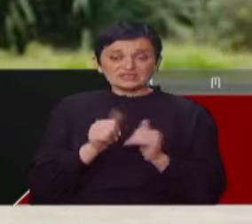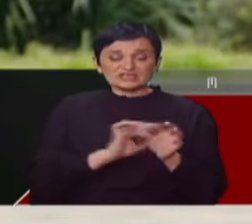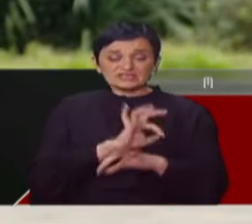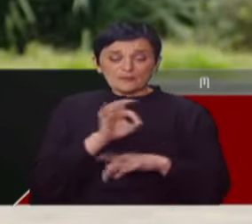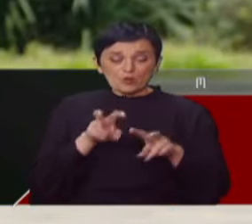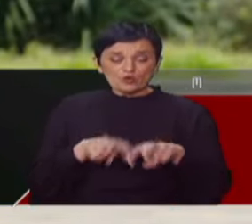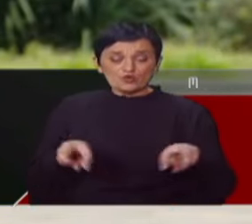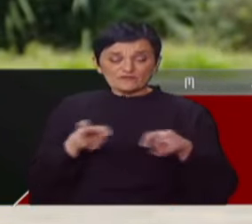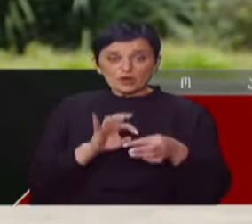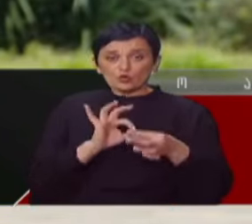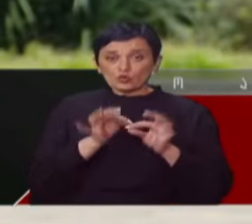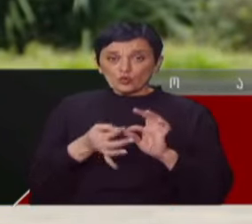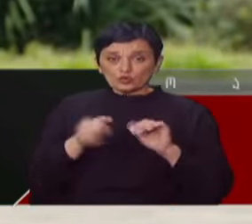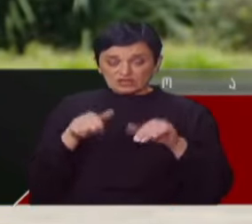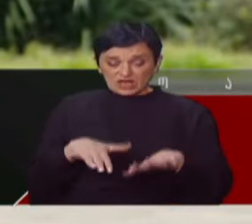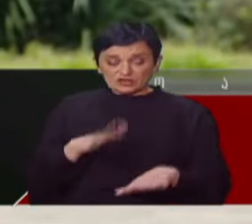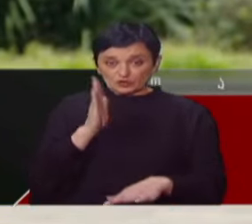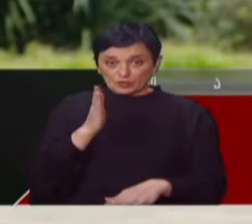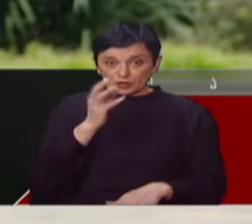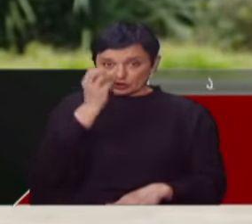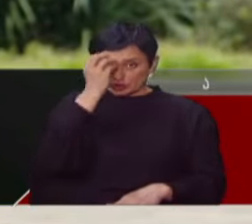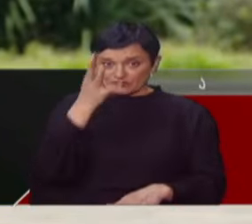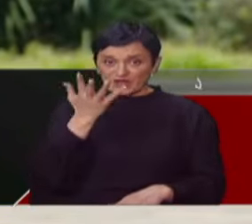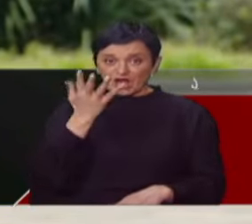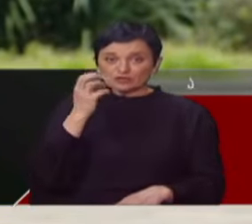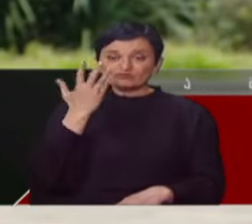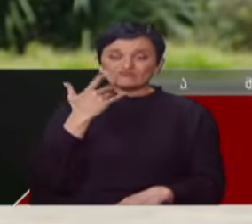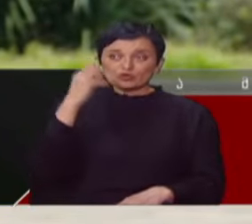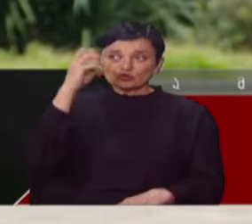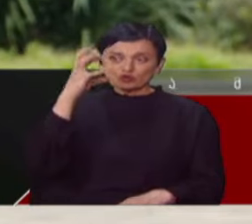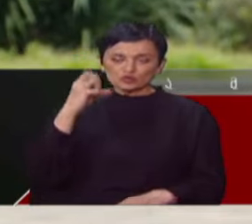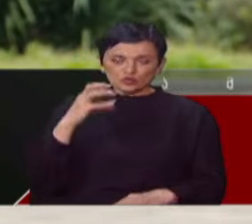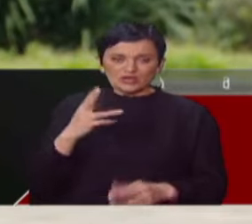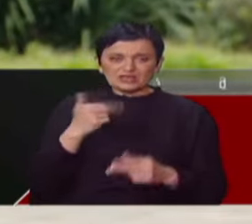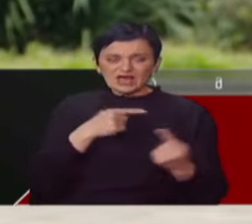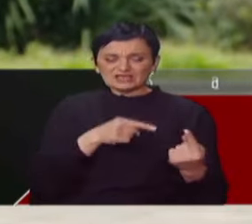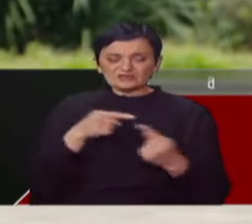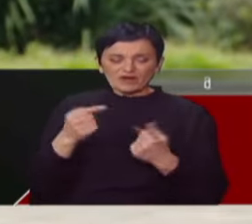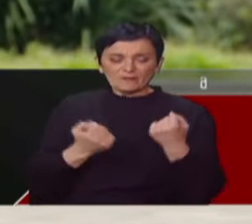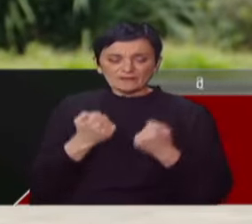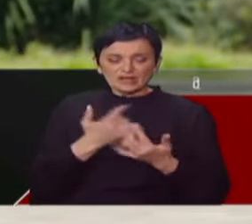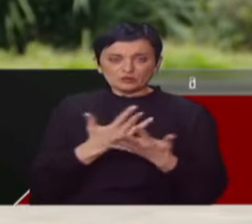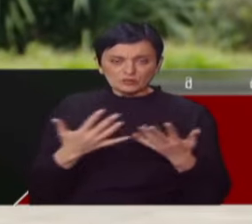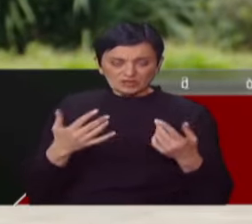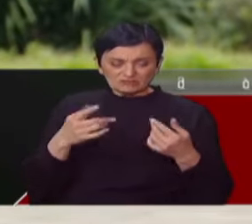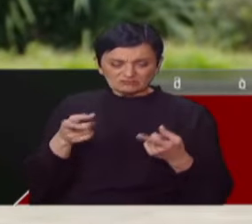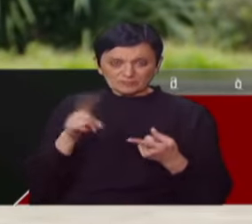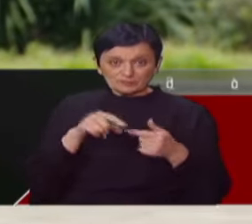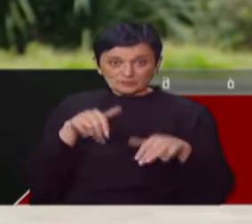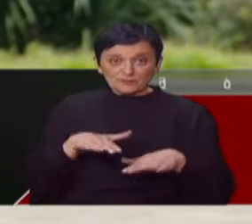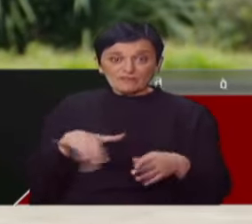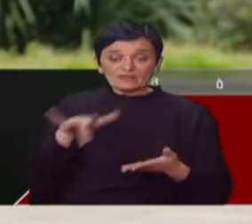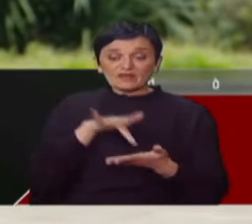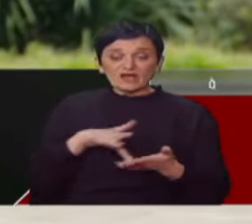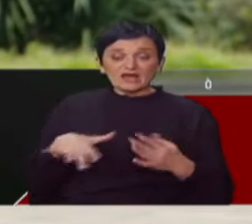კვლევებს გადის და კონკრეტული გადაწყვეტები გვექნება როგორც ჭვიან შუქნიშნებთან დაკავშირებით, ასევე სხვა სატრანსპორტო გადაწყვეტებთან დაკავშირებით და ზოგადად ქალაქის